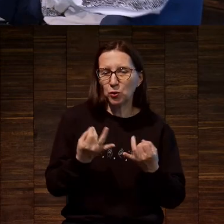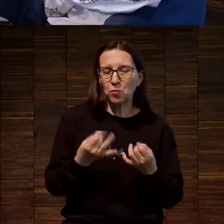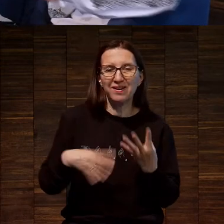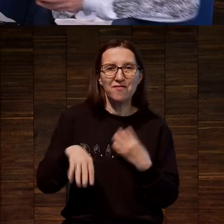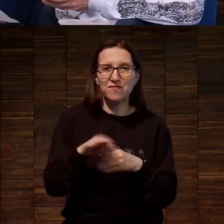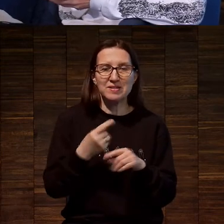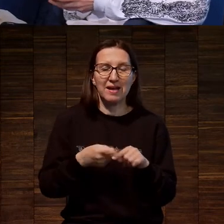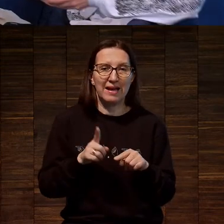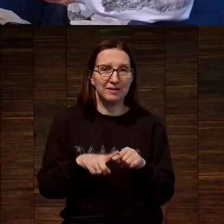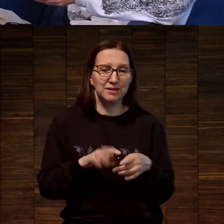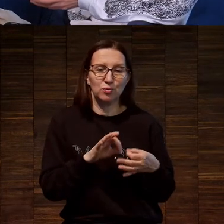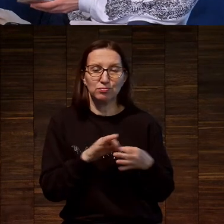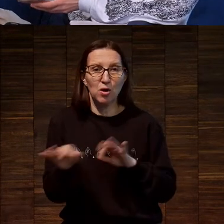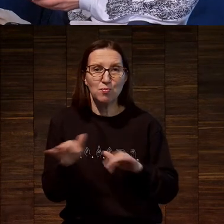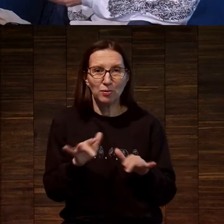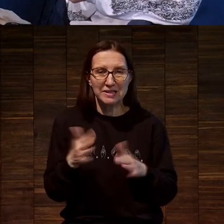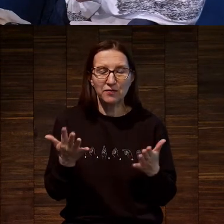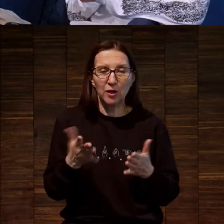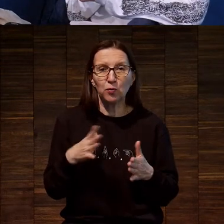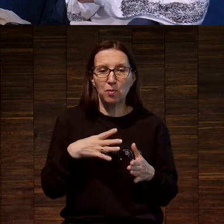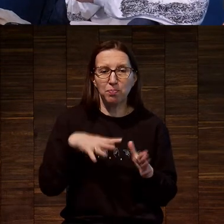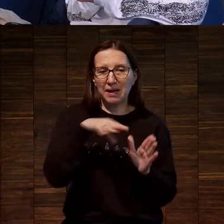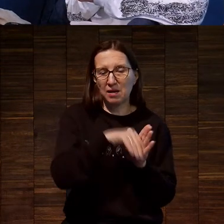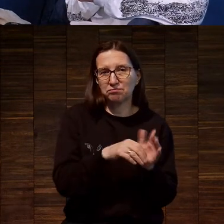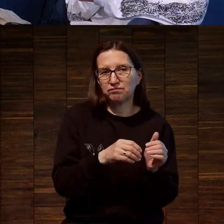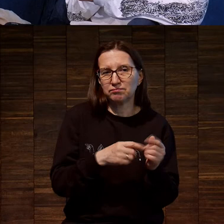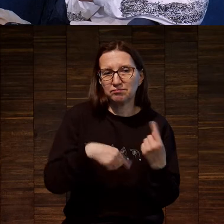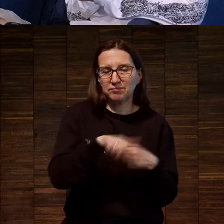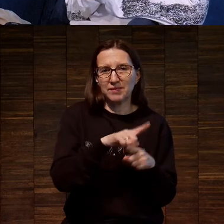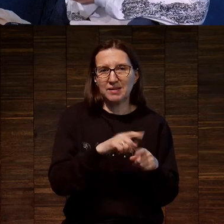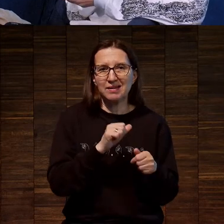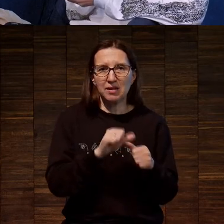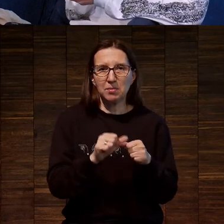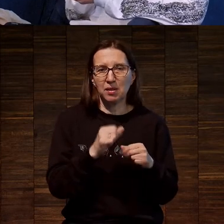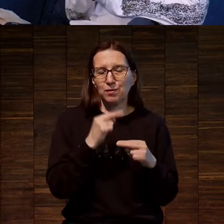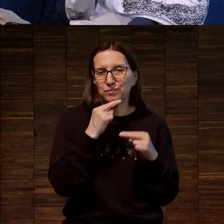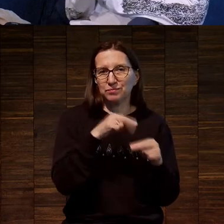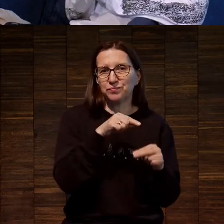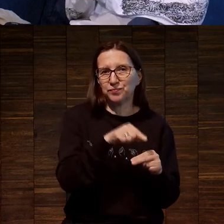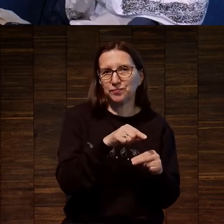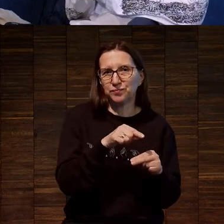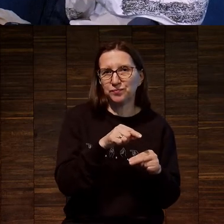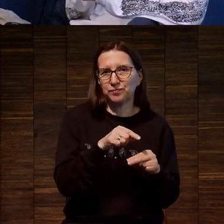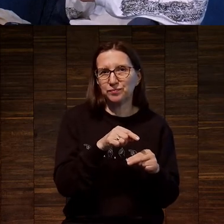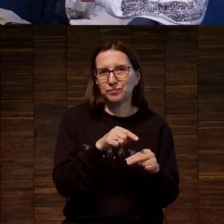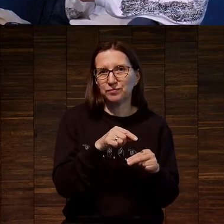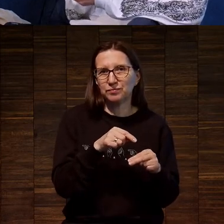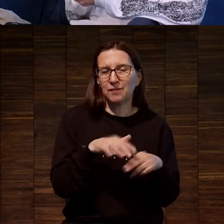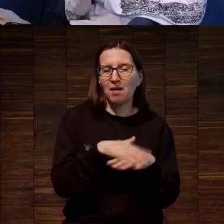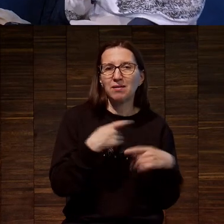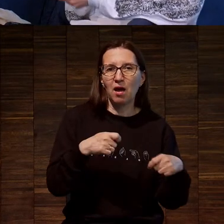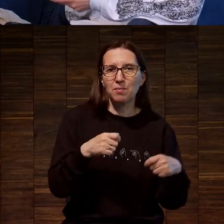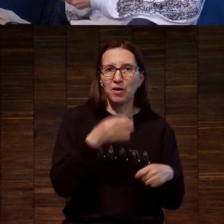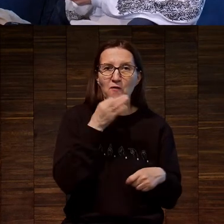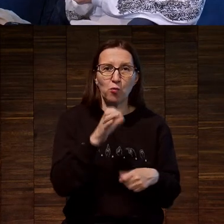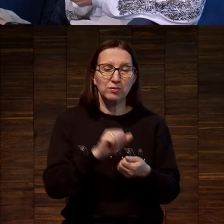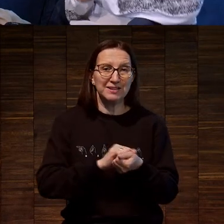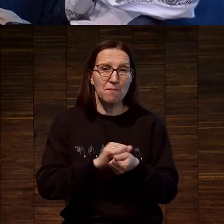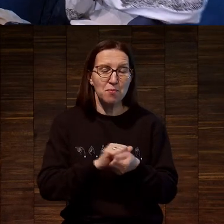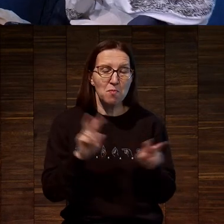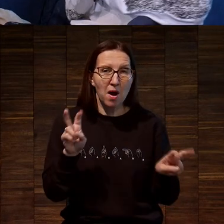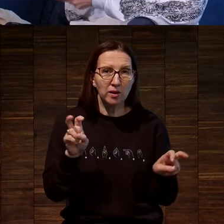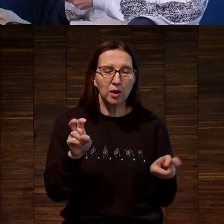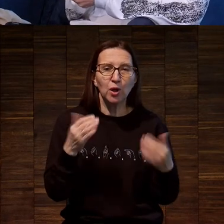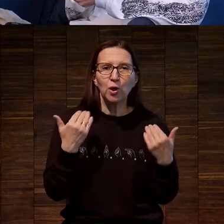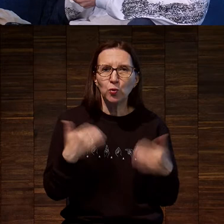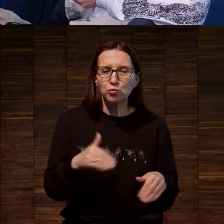процессов, которые происходили вокруг вкуса бумаги, показали нам, что Не очень